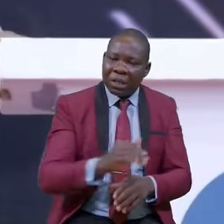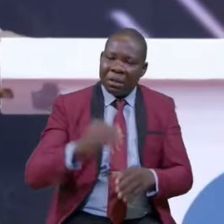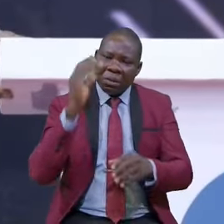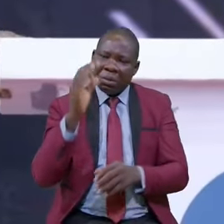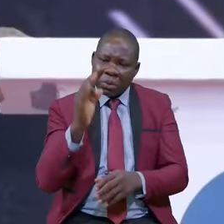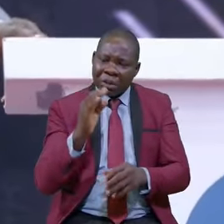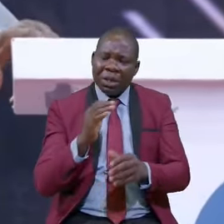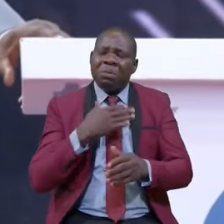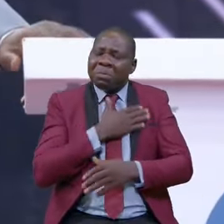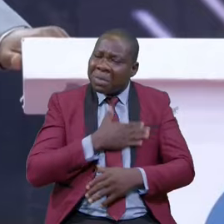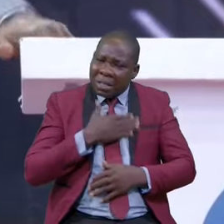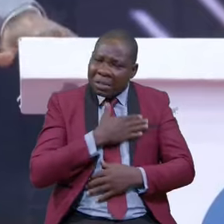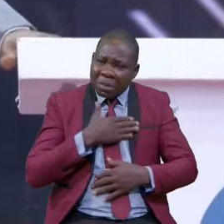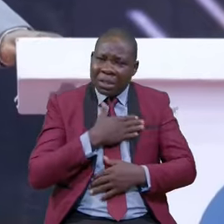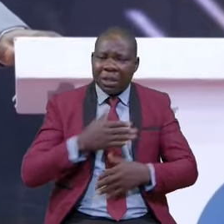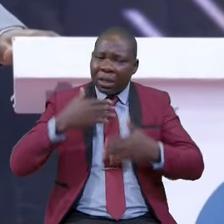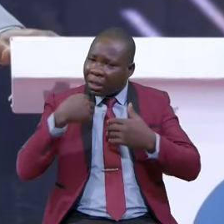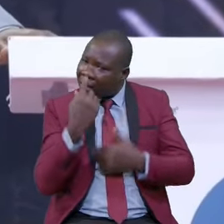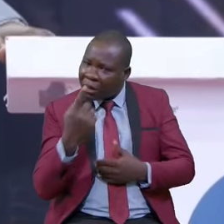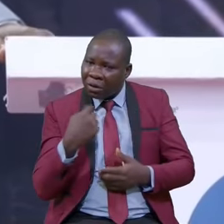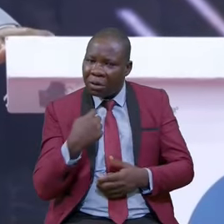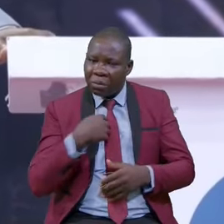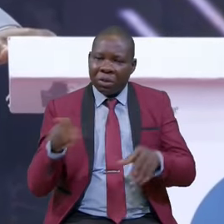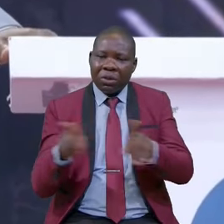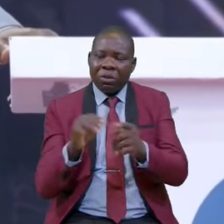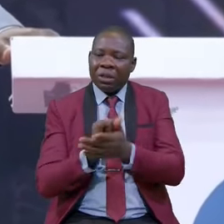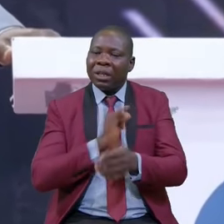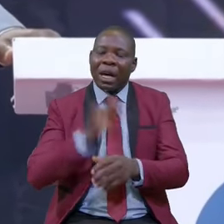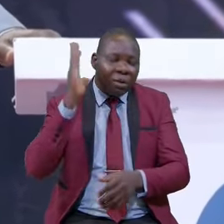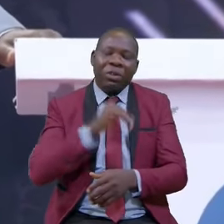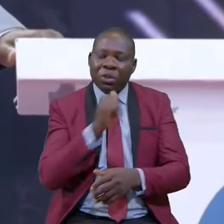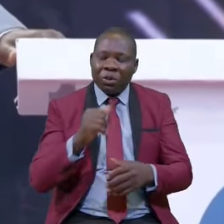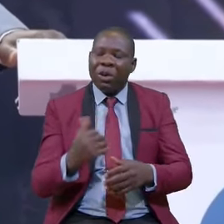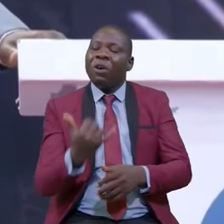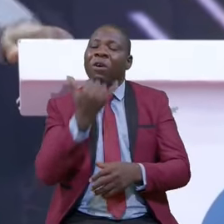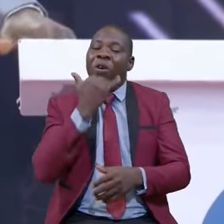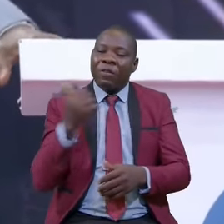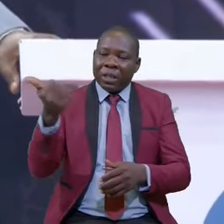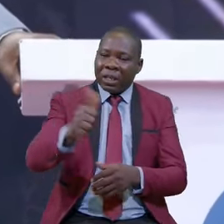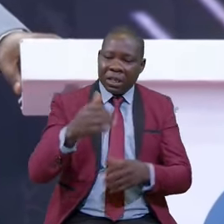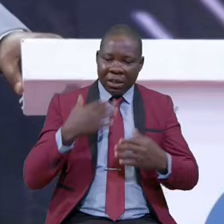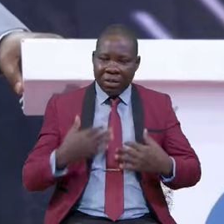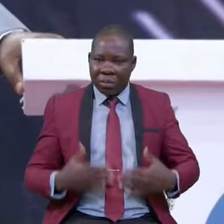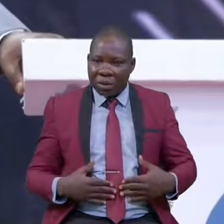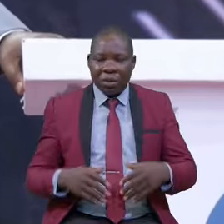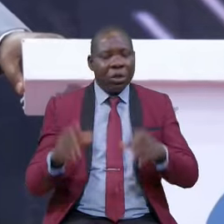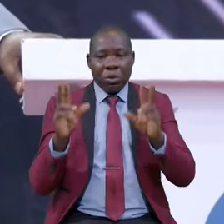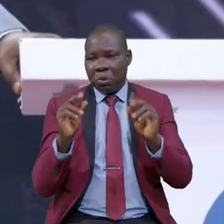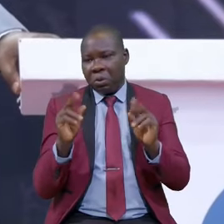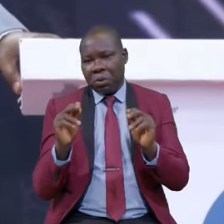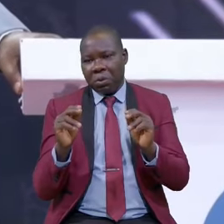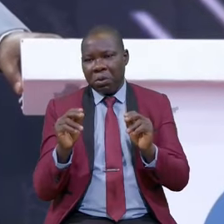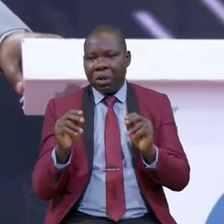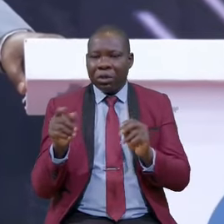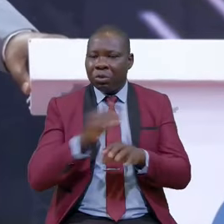Dis-moi, afin que je n'offense personne. Tu ne seras pas un évangéliste. Tu ne veux pas offenser les voleurs.